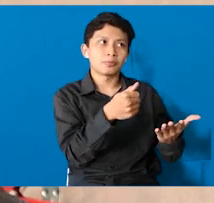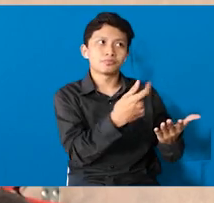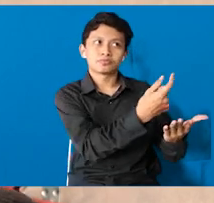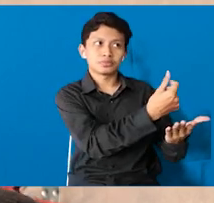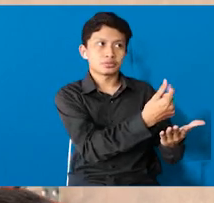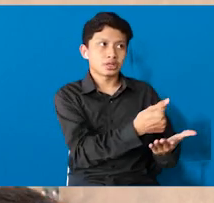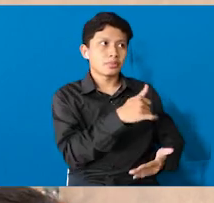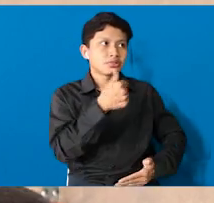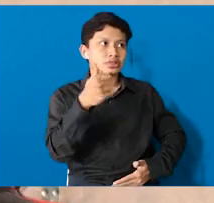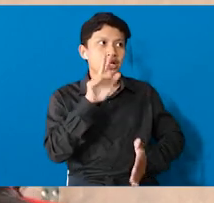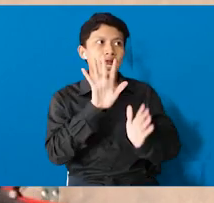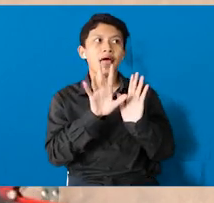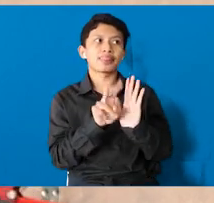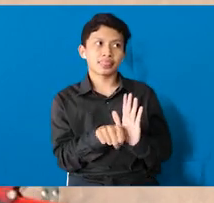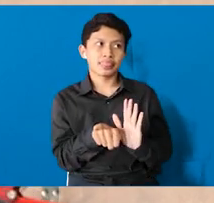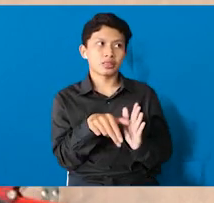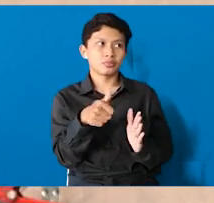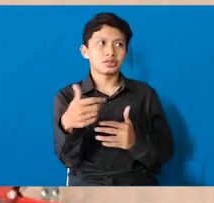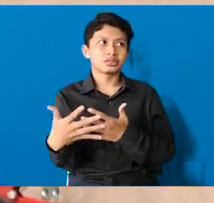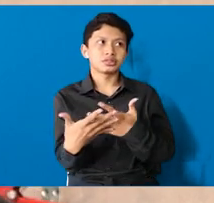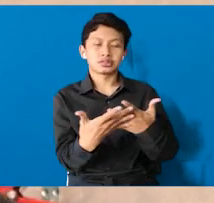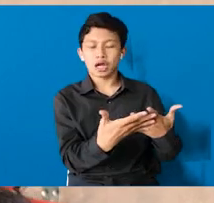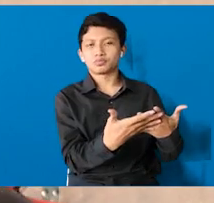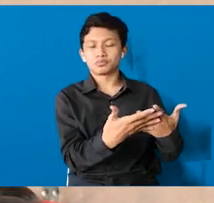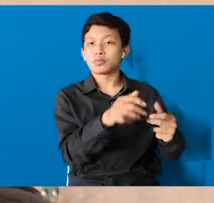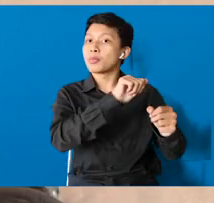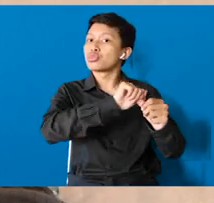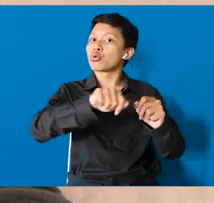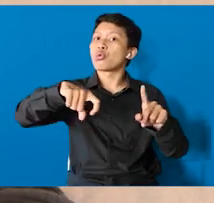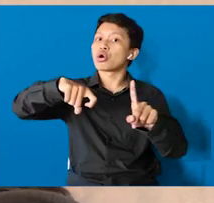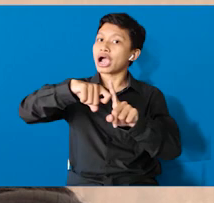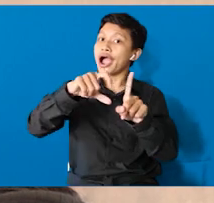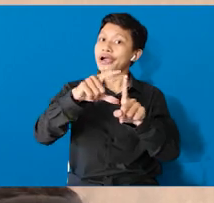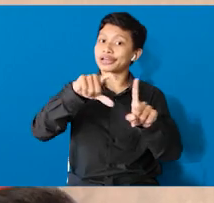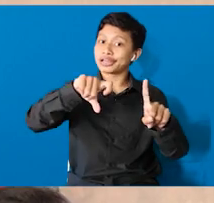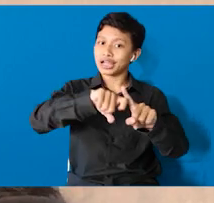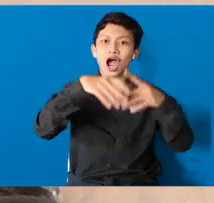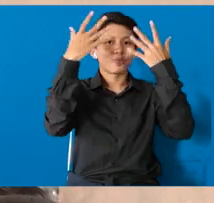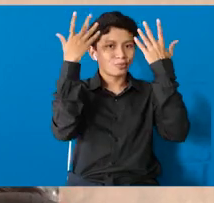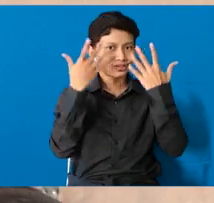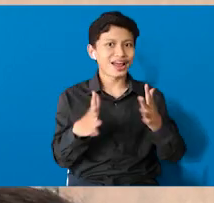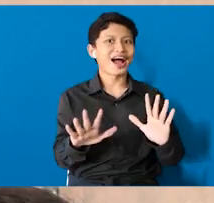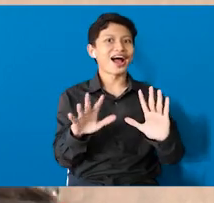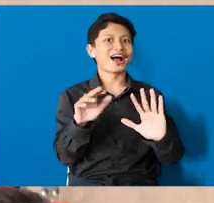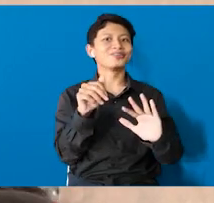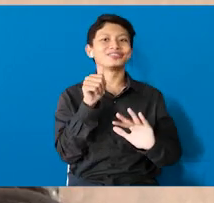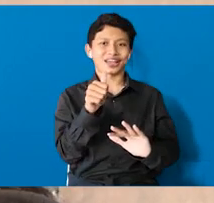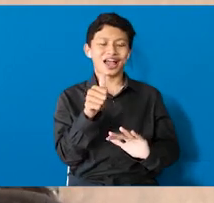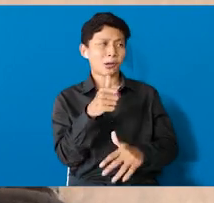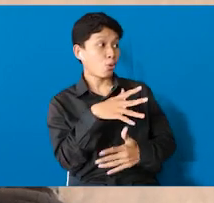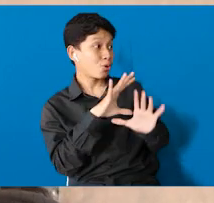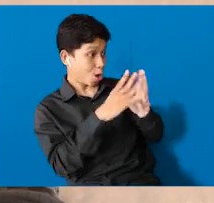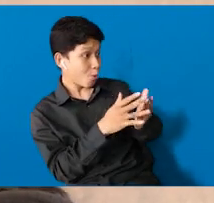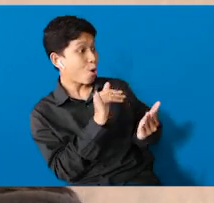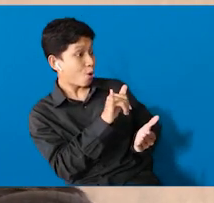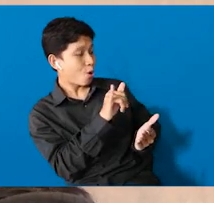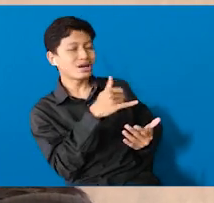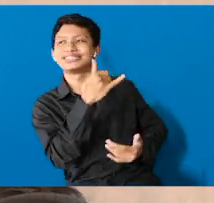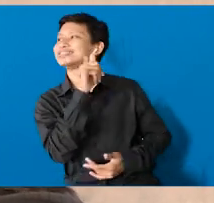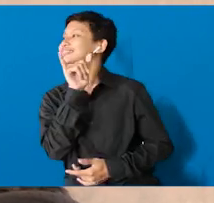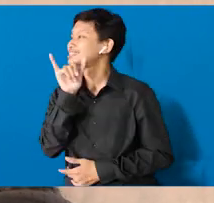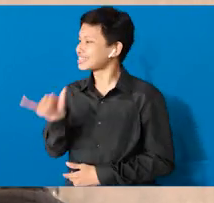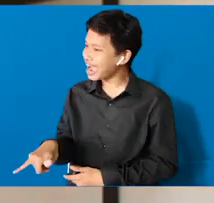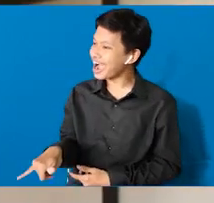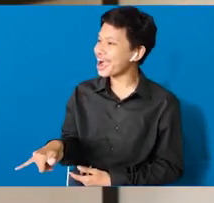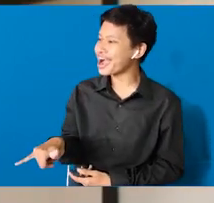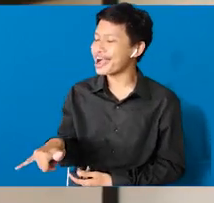hibah, kami bisa menyerahkan karena sudah terbentuk KDK-nya. Ada kelompok begitu ya? Iya. Oke, iya,